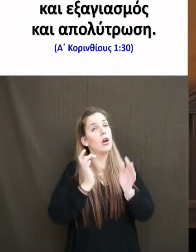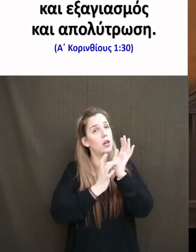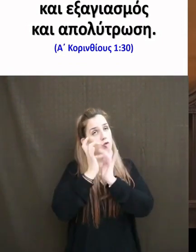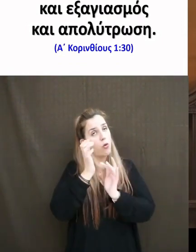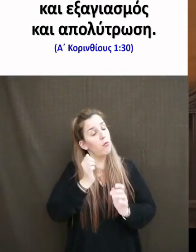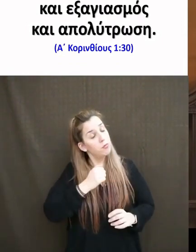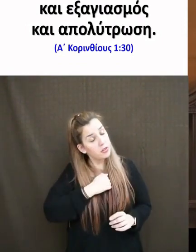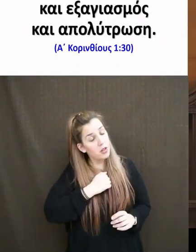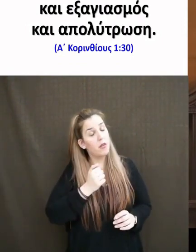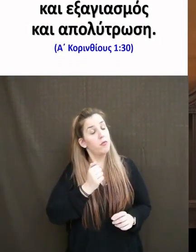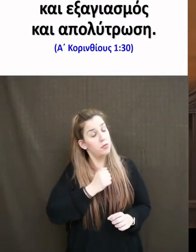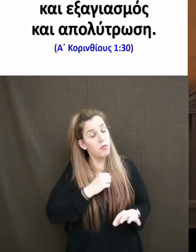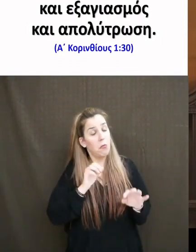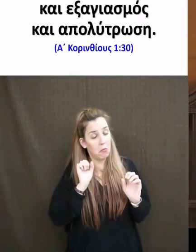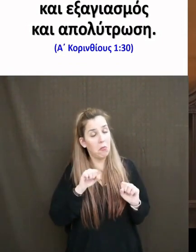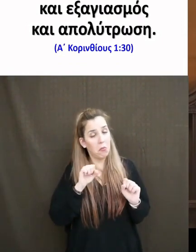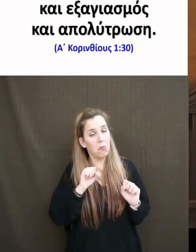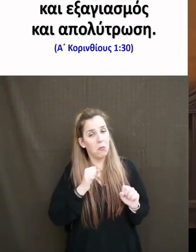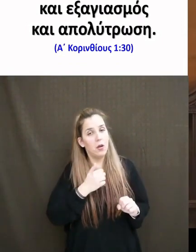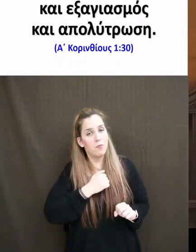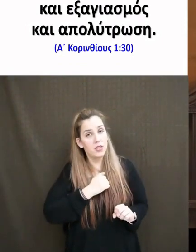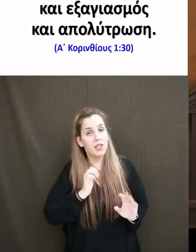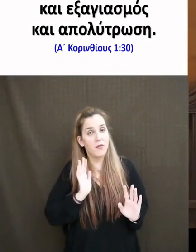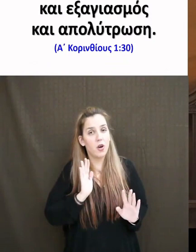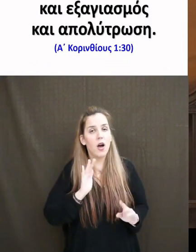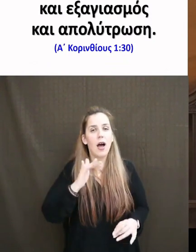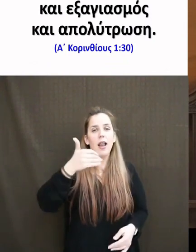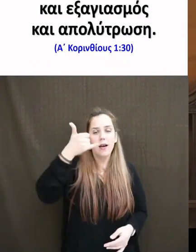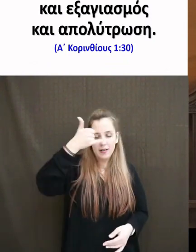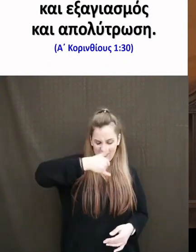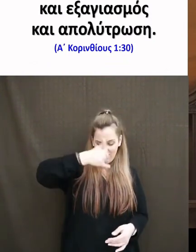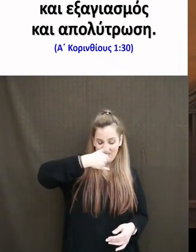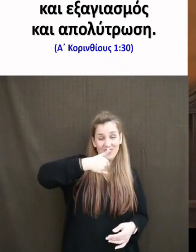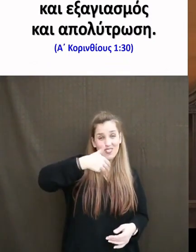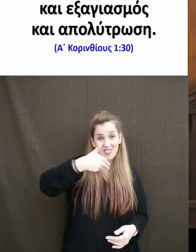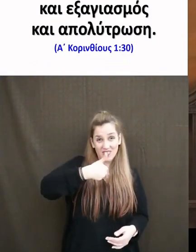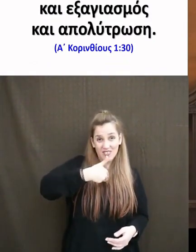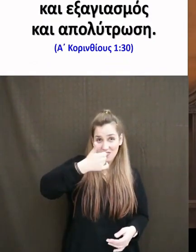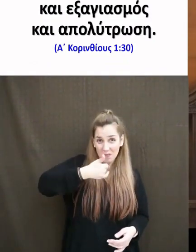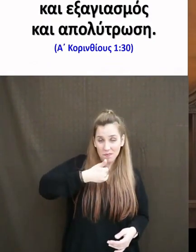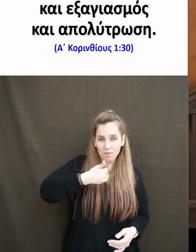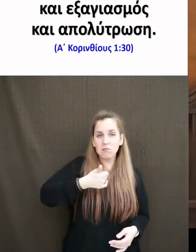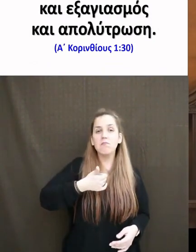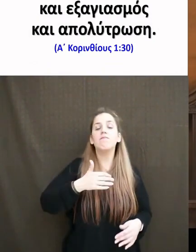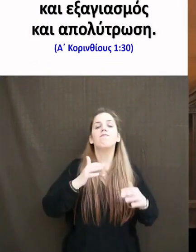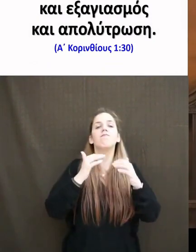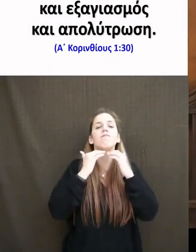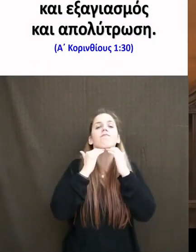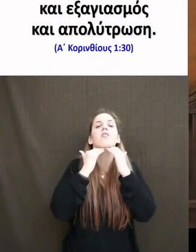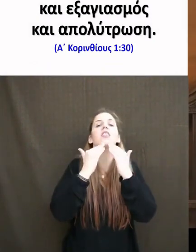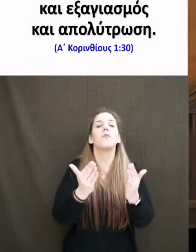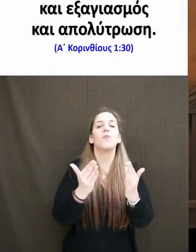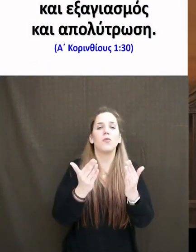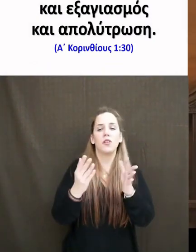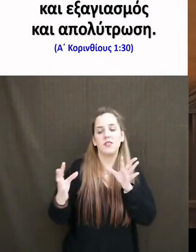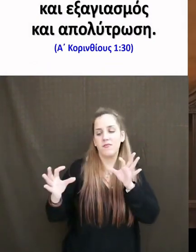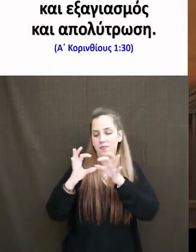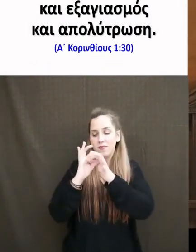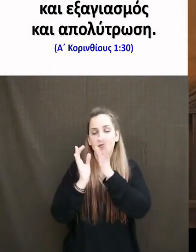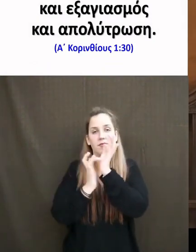σου πιστεύεις στην δική σου καλοσύνη ή ακόμα κι αν είσαι αναγεννημένος στη δική